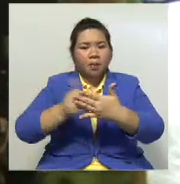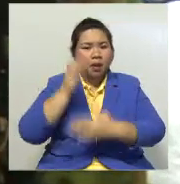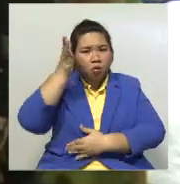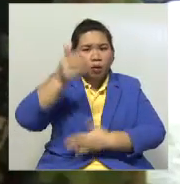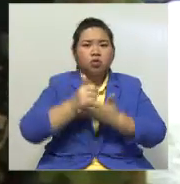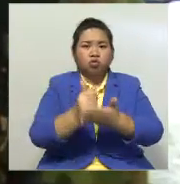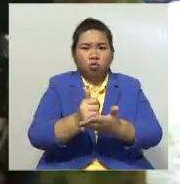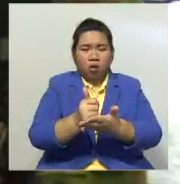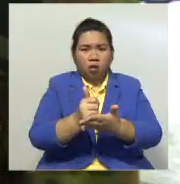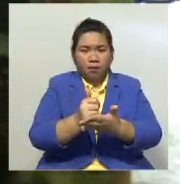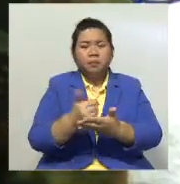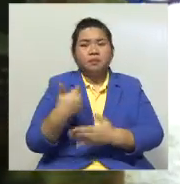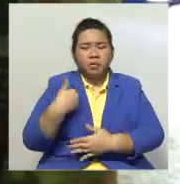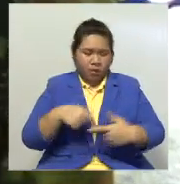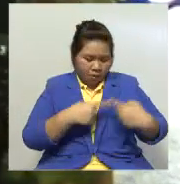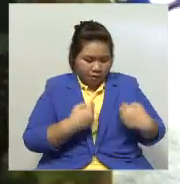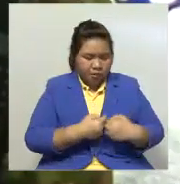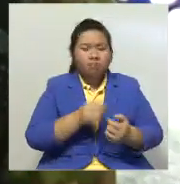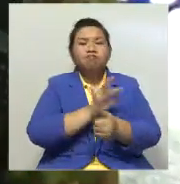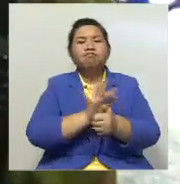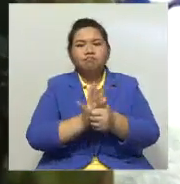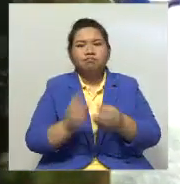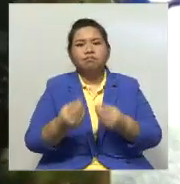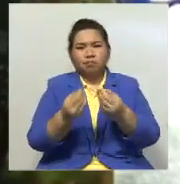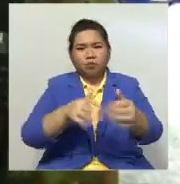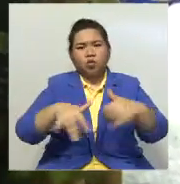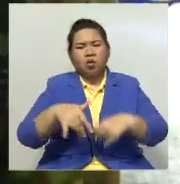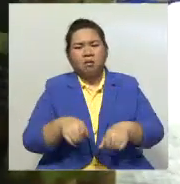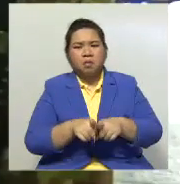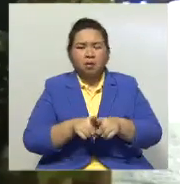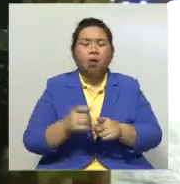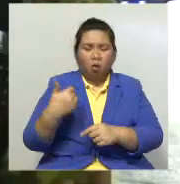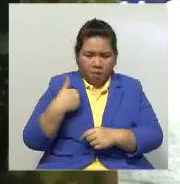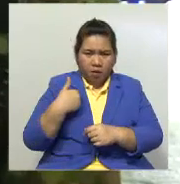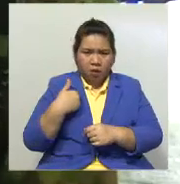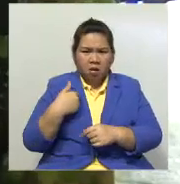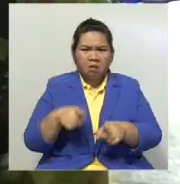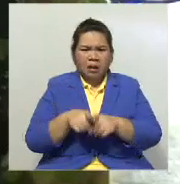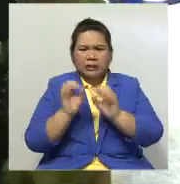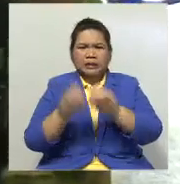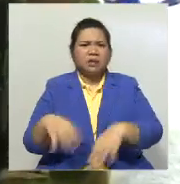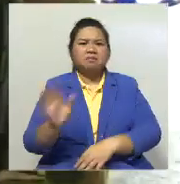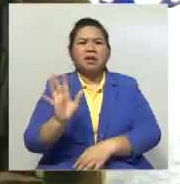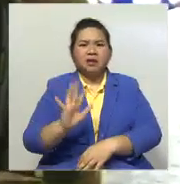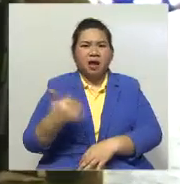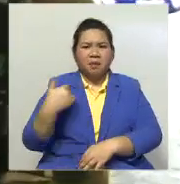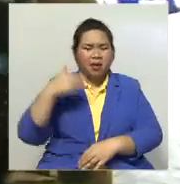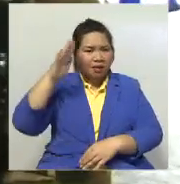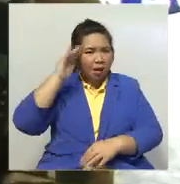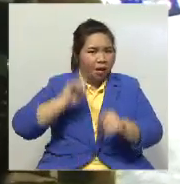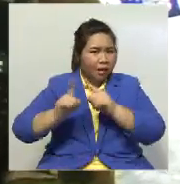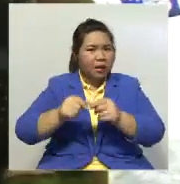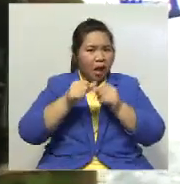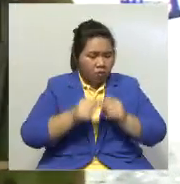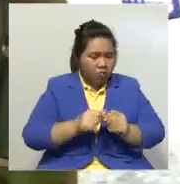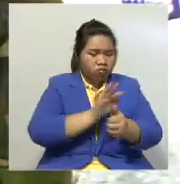ต่อไปรวมทั้งสร้างขวัญกำลังใจให้กับพี่น้องประชาชนให้อุ่นใจว่าพวกเขาไม่ถูกทางหน่วยงานรา